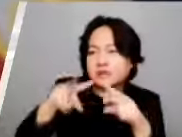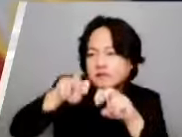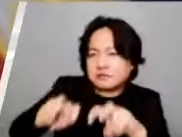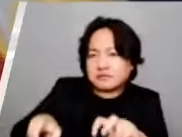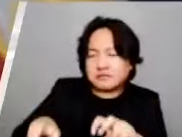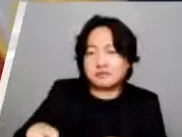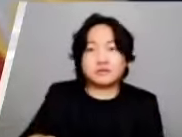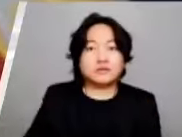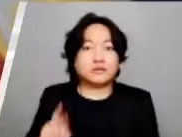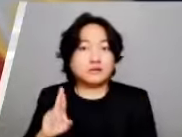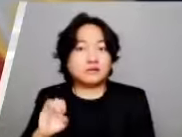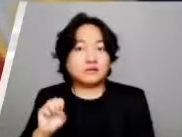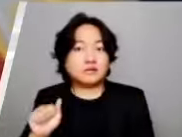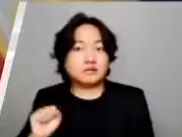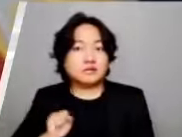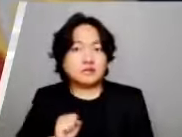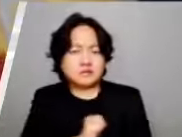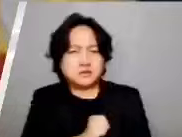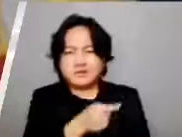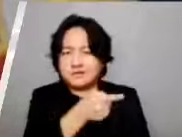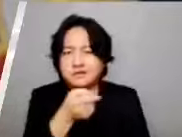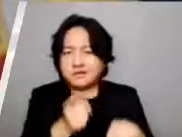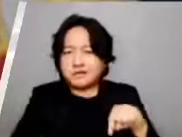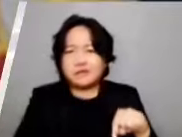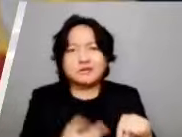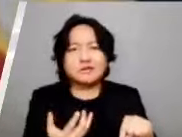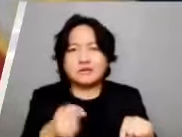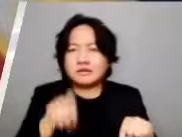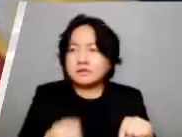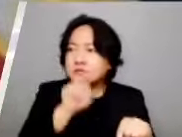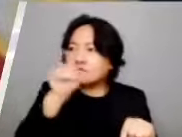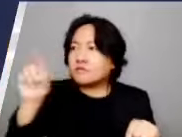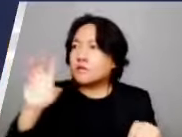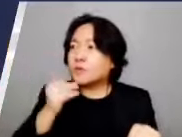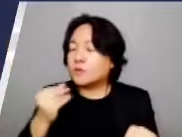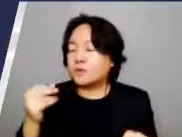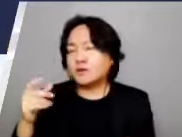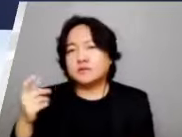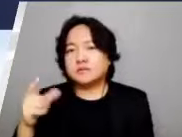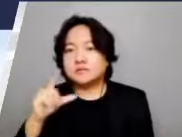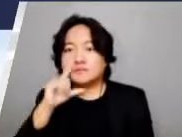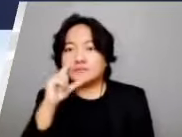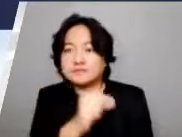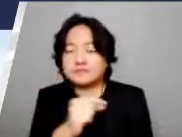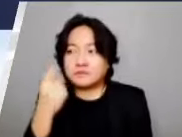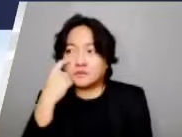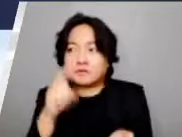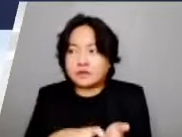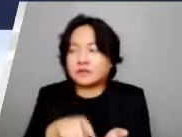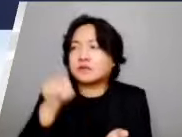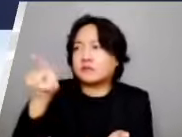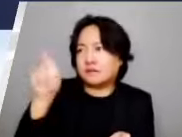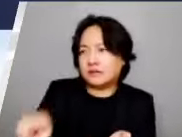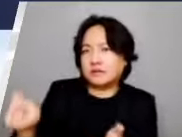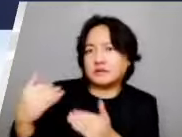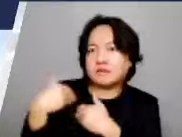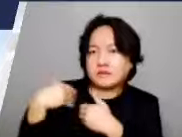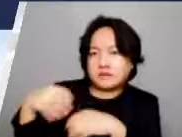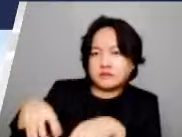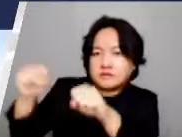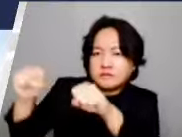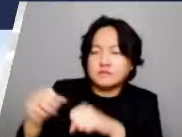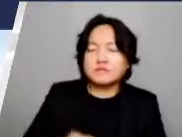mga biktima ng war on drugs kung ganito ang gagawin. Para naman kay Senator Amy Marcos, mas mainam kung idederecho sa korte